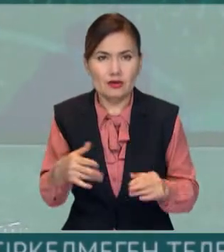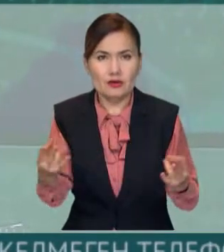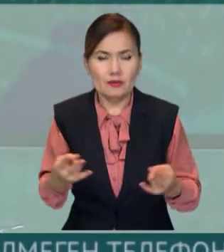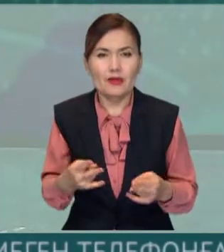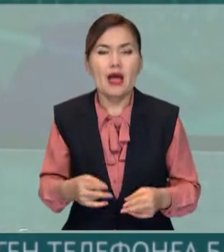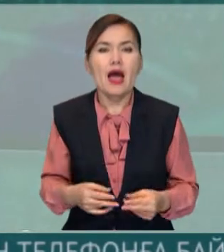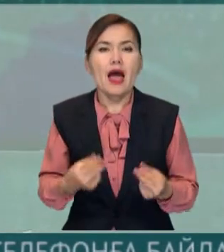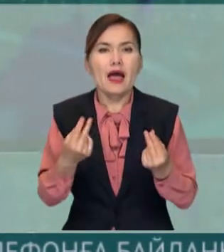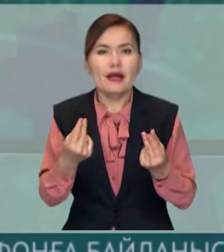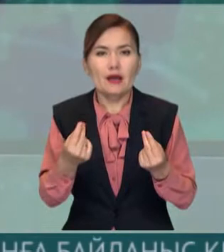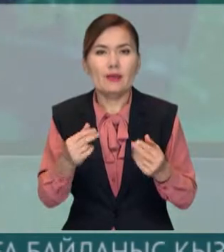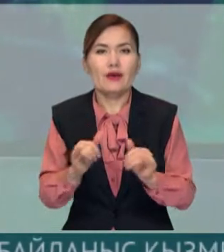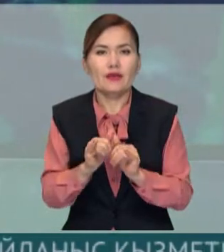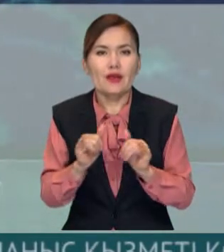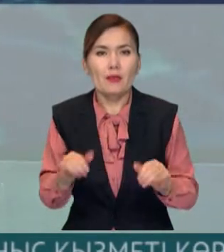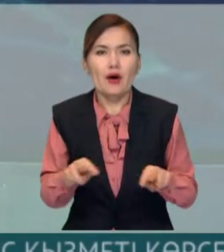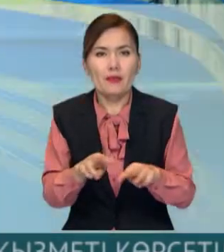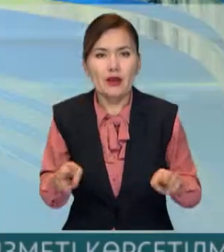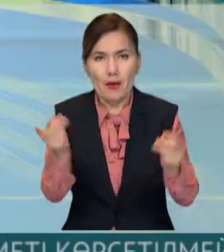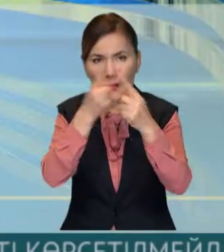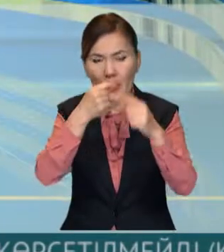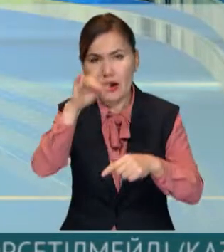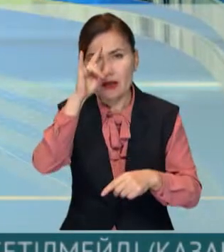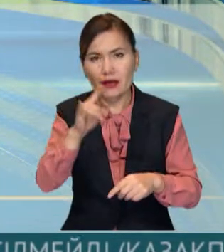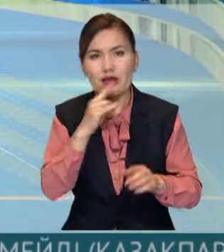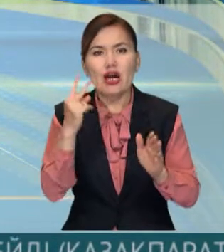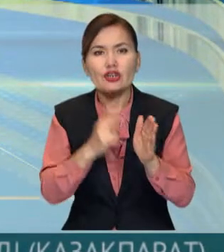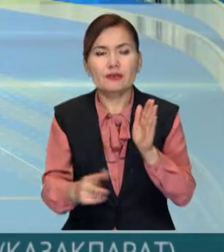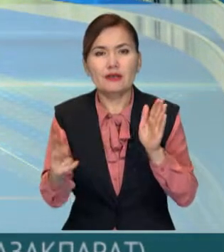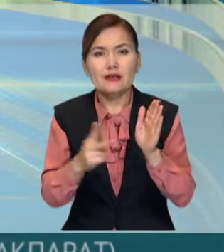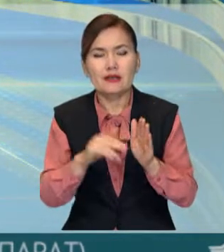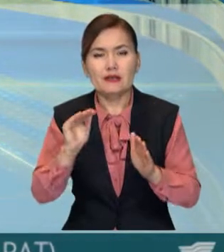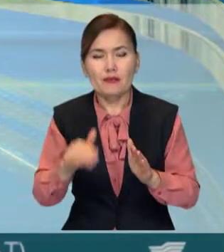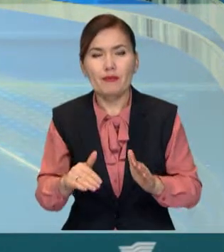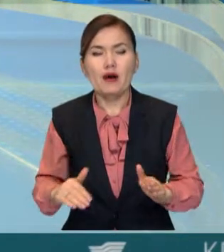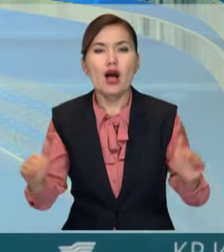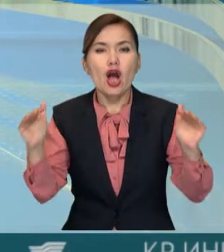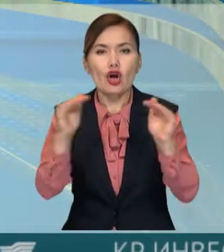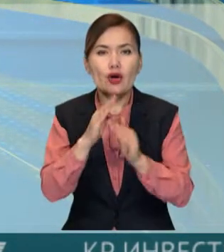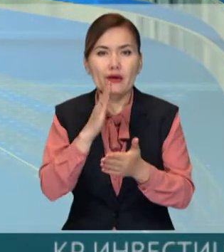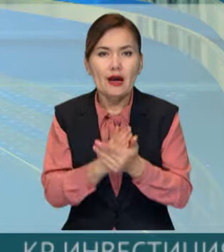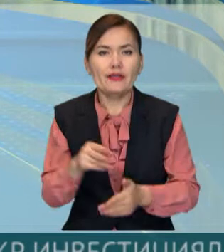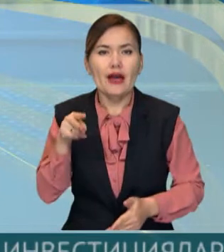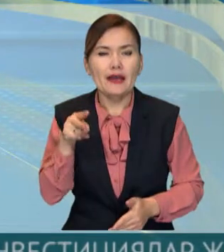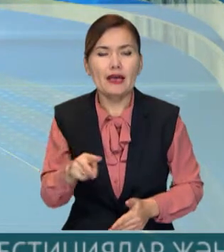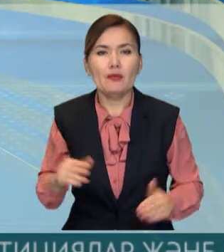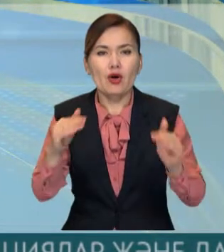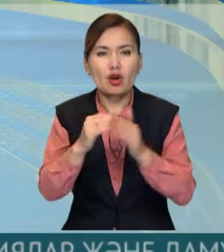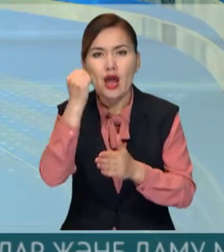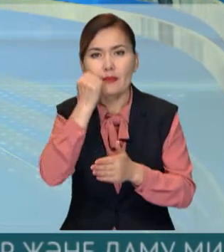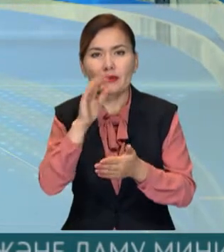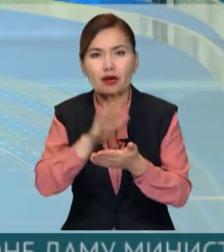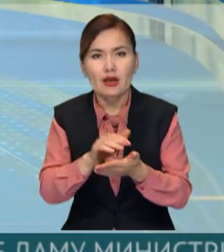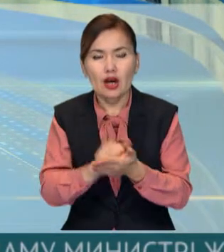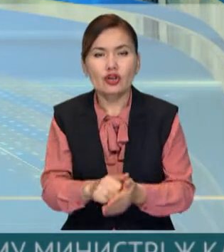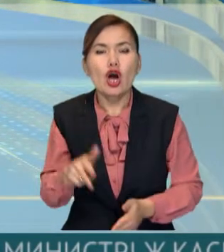Инвестициялар және даму министрлігінің хабарлауынша Қазақстанда 78 мыңға жуық тұрғын үй бар. Оның 2 мыңы апат жағдайда, ал 3 мыңы